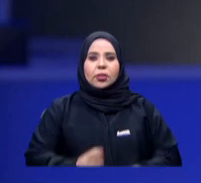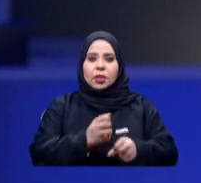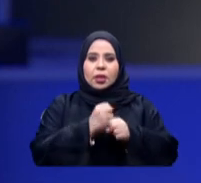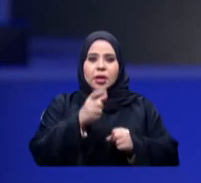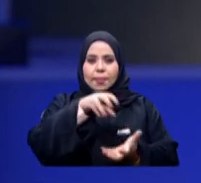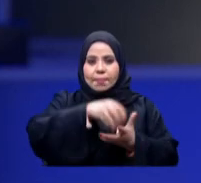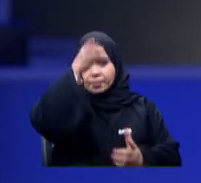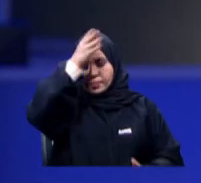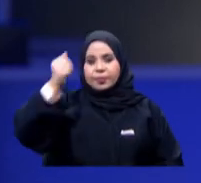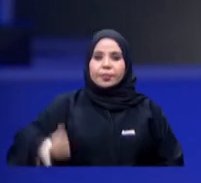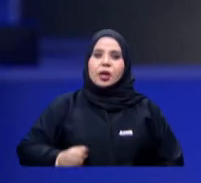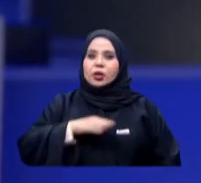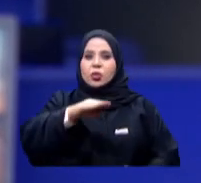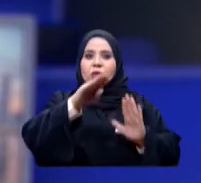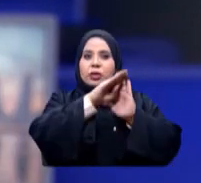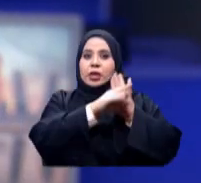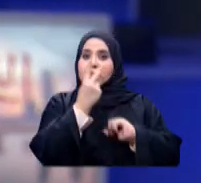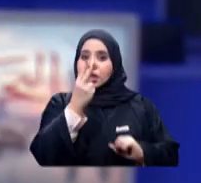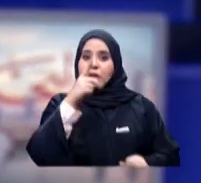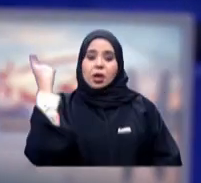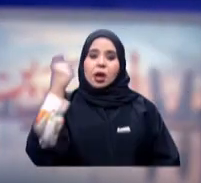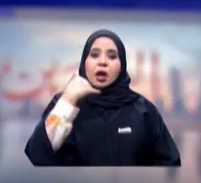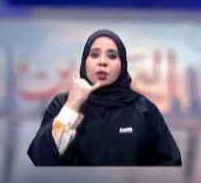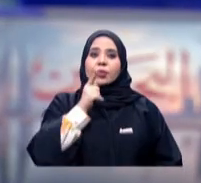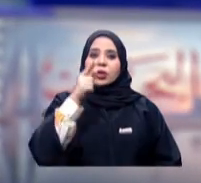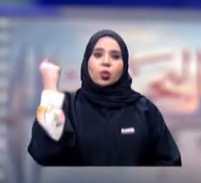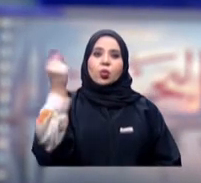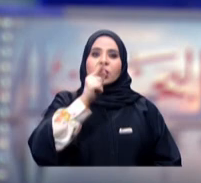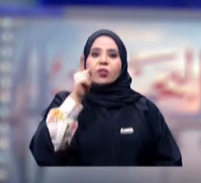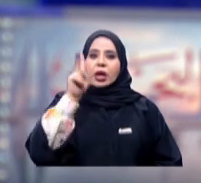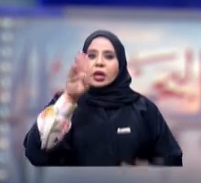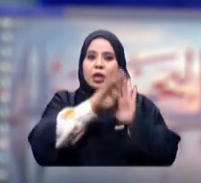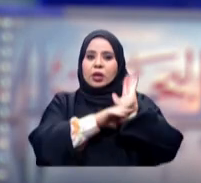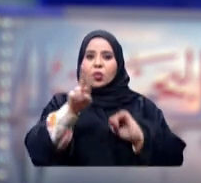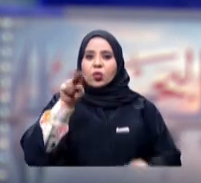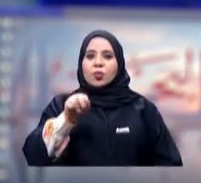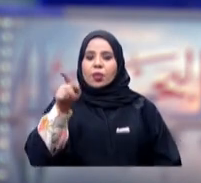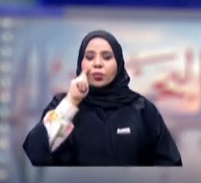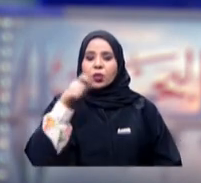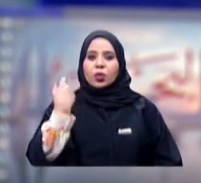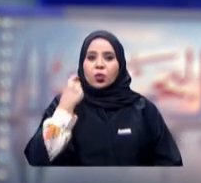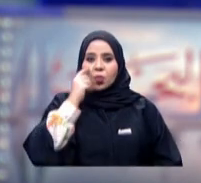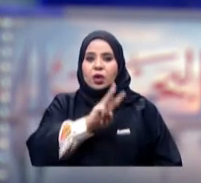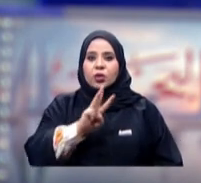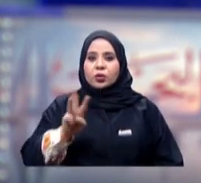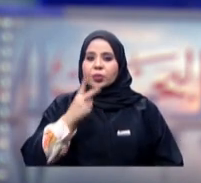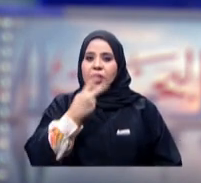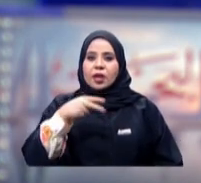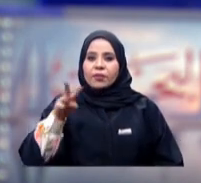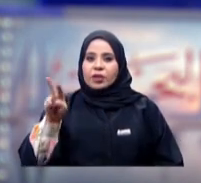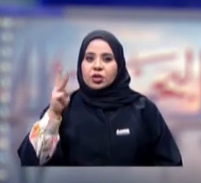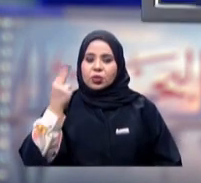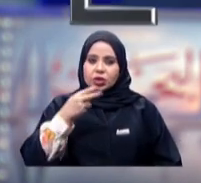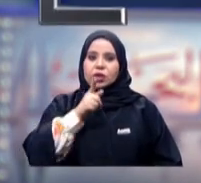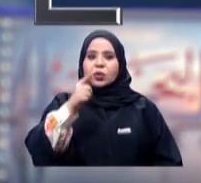حافظت مملكة البحرين على مرتبتها الثانية عربيا وإقليميا في تقرير الأمم المتحدة للحكومة الإلكترونية 2020 الصادر